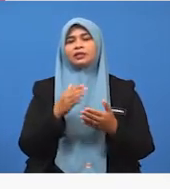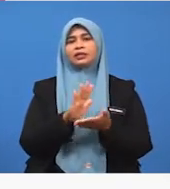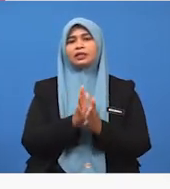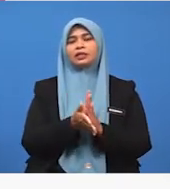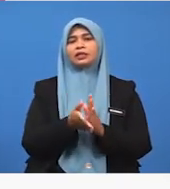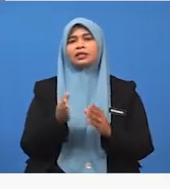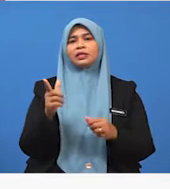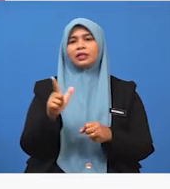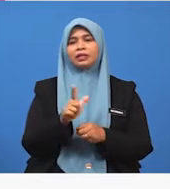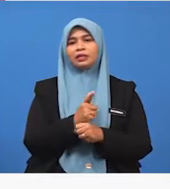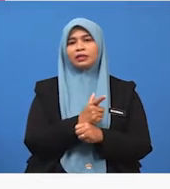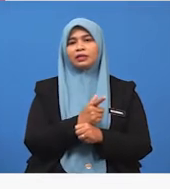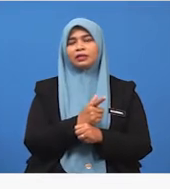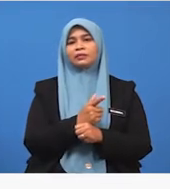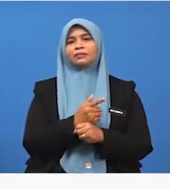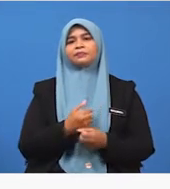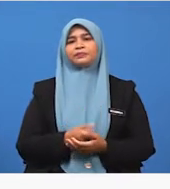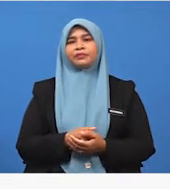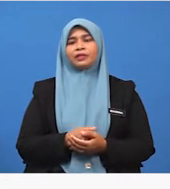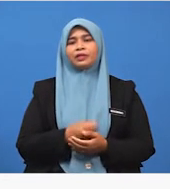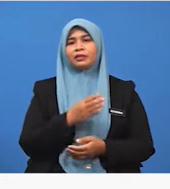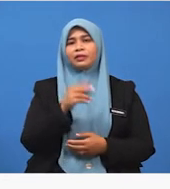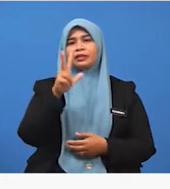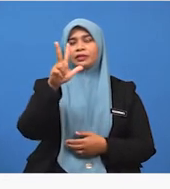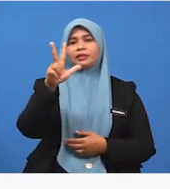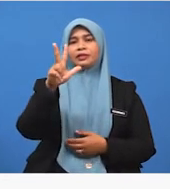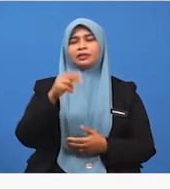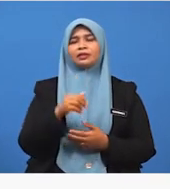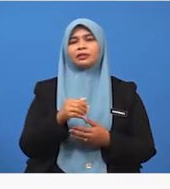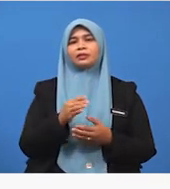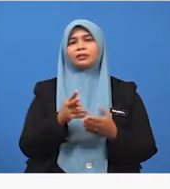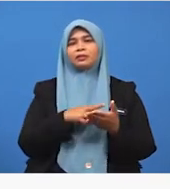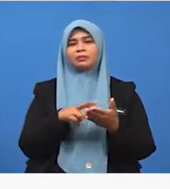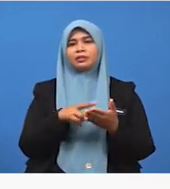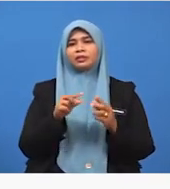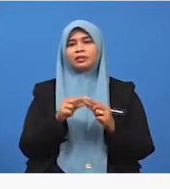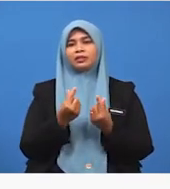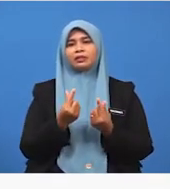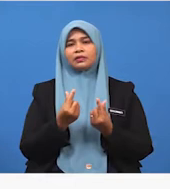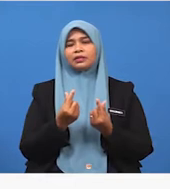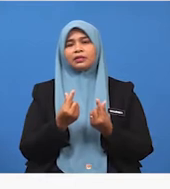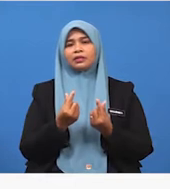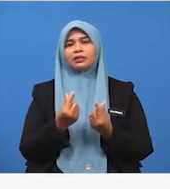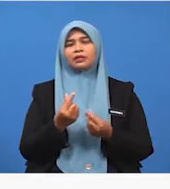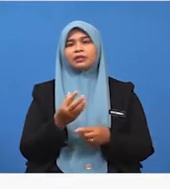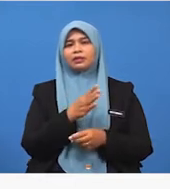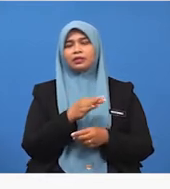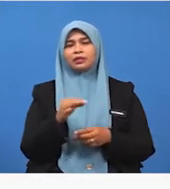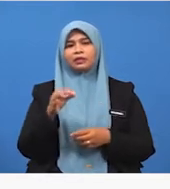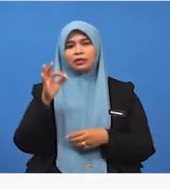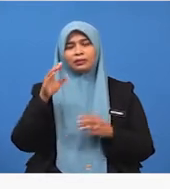Al-Quran yang pada hari ini. Dan yang ketiga, membaca Al-Quran serta menghayati